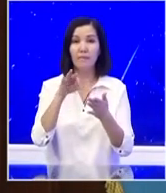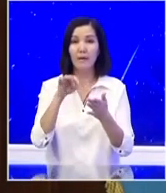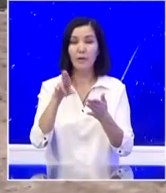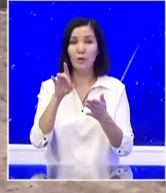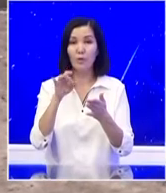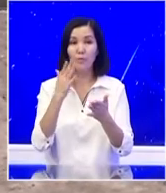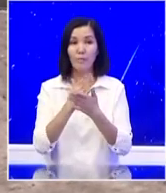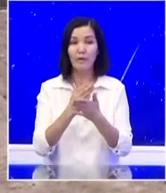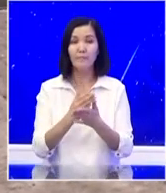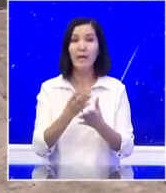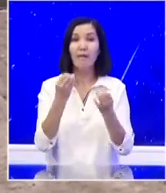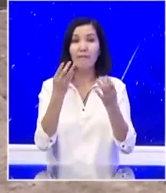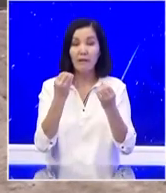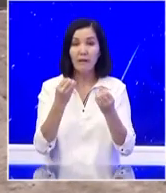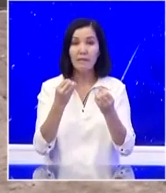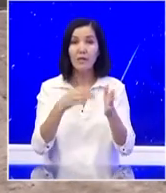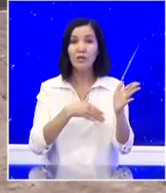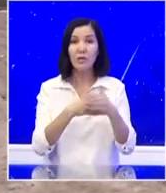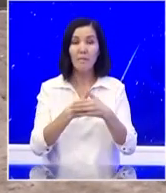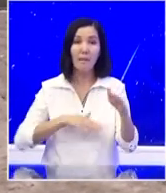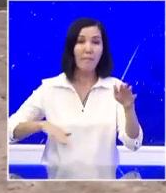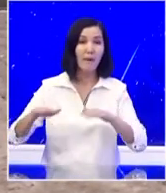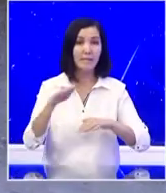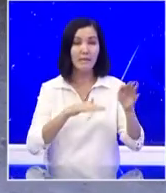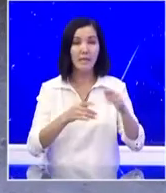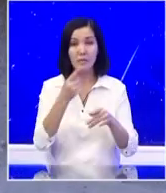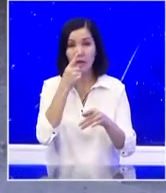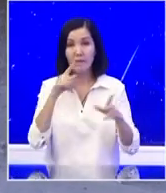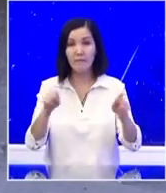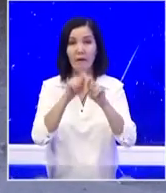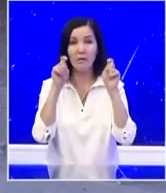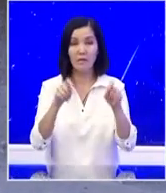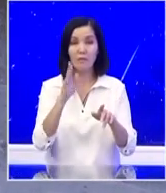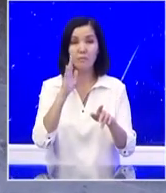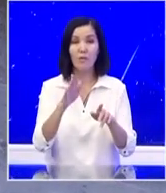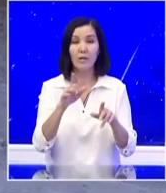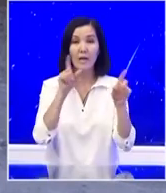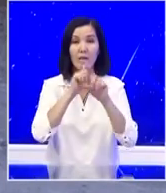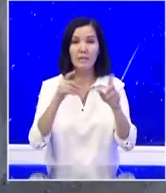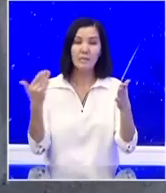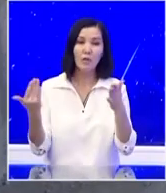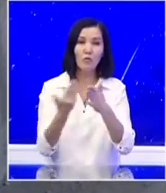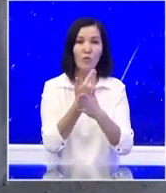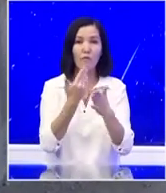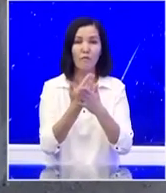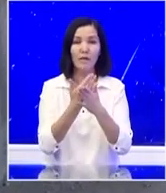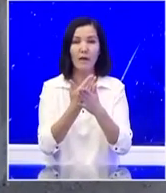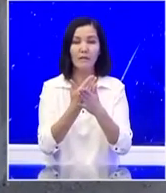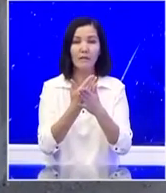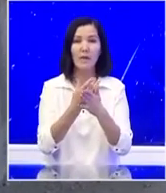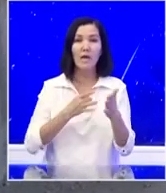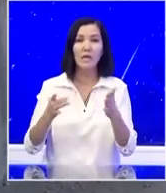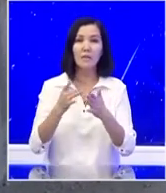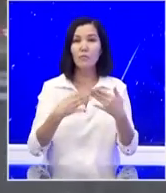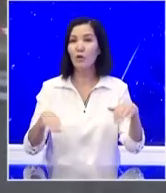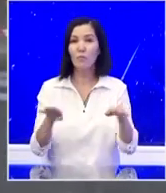бүгін күнге. Тағы бір нысан жабық бассейн. Талдықорғанда таяуда қолданысқа берілмек. Нысан заманауи, баламасы жоқ. Республикада